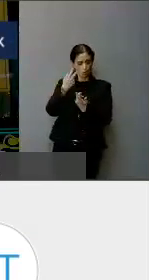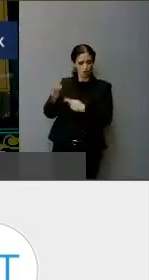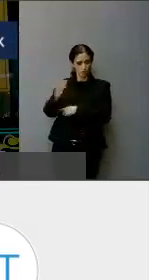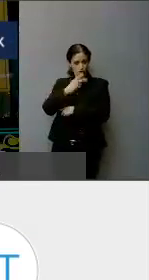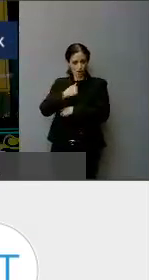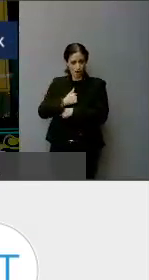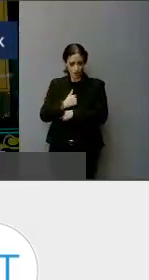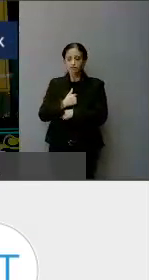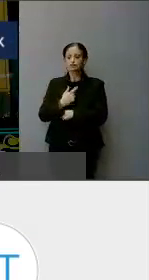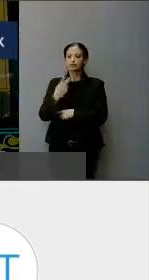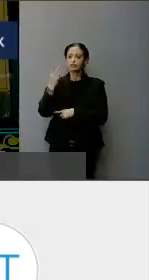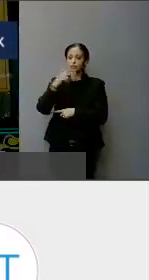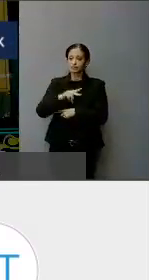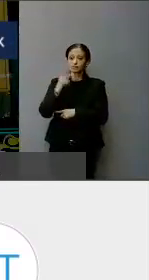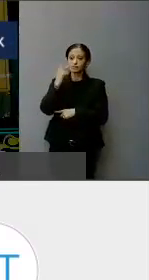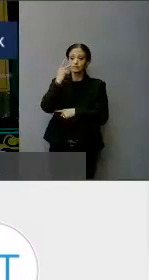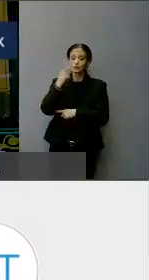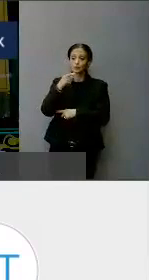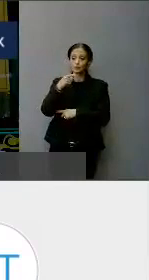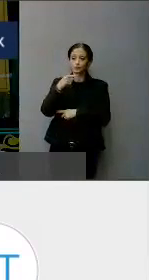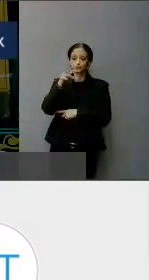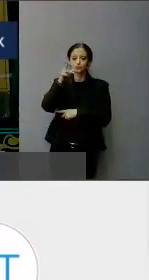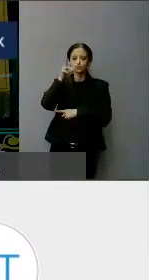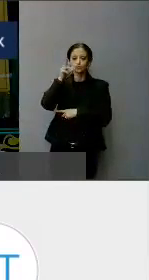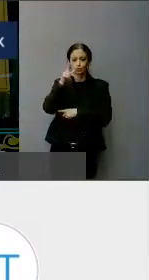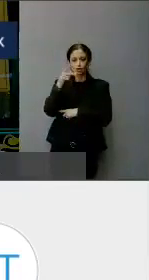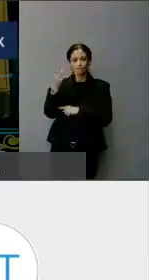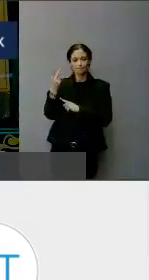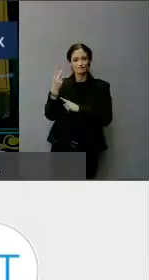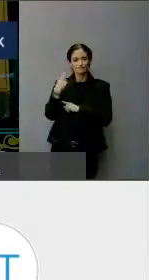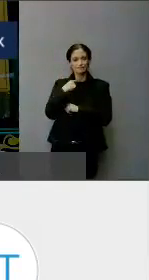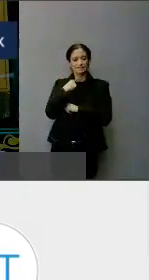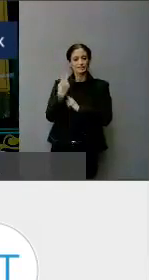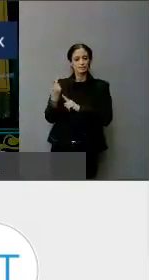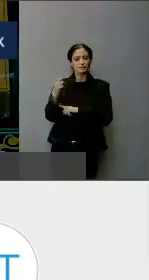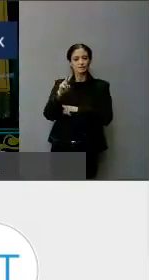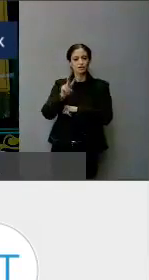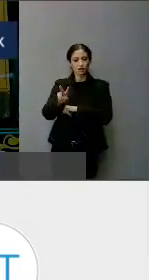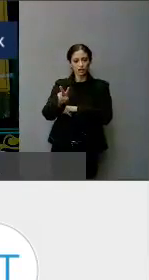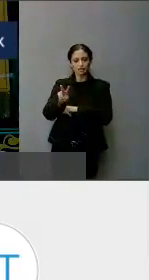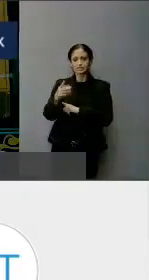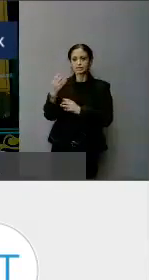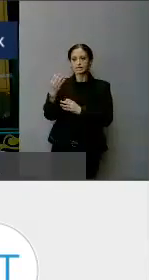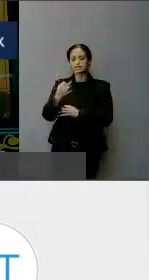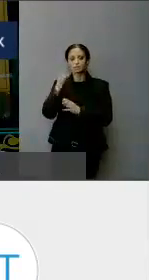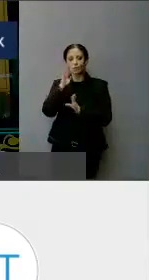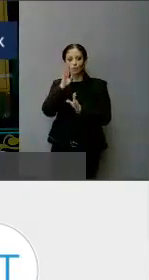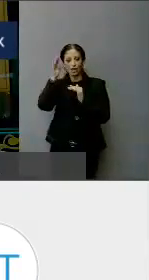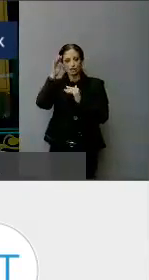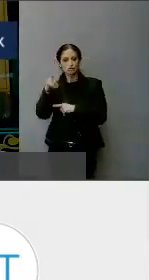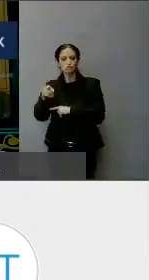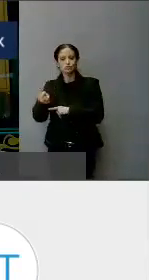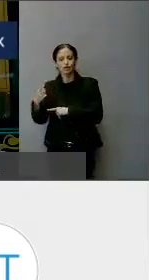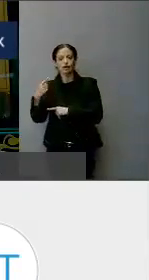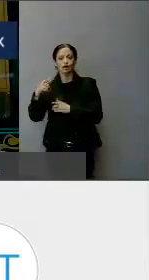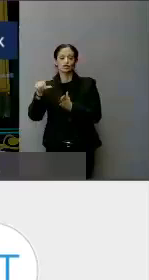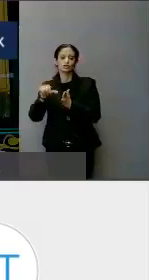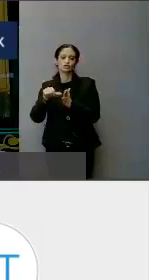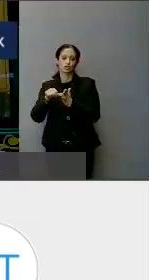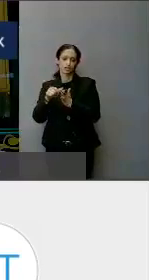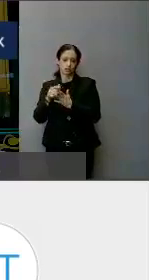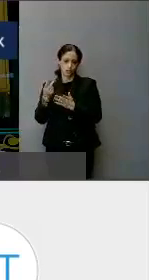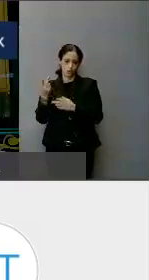per le donne vittime di violenza è sempre stata messa in evidenza nei centri antiviolenza genovesi rilevato con il